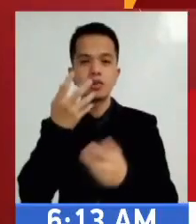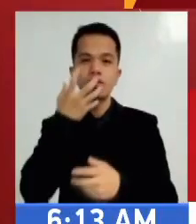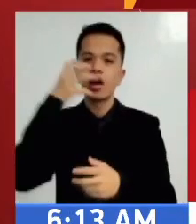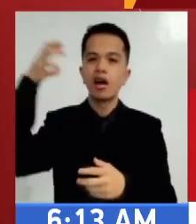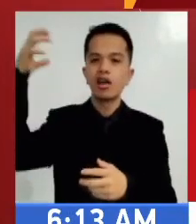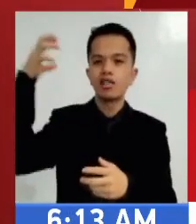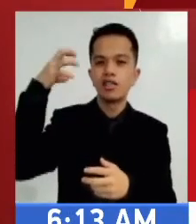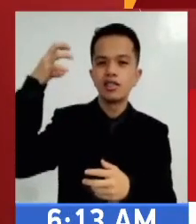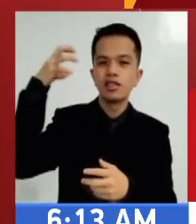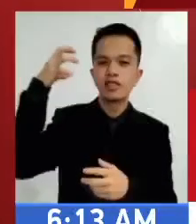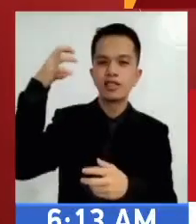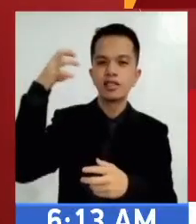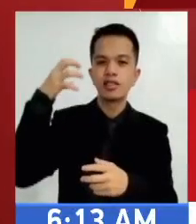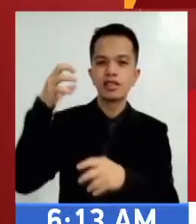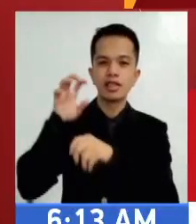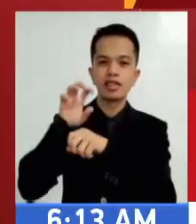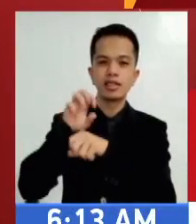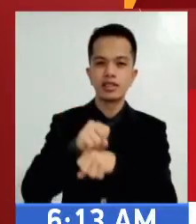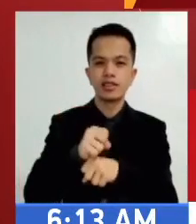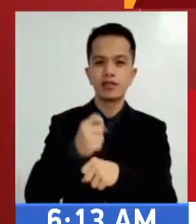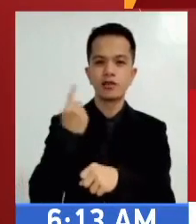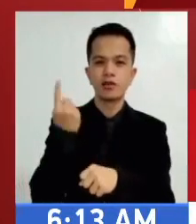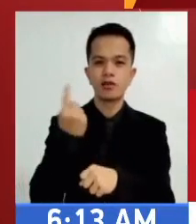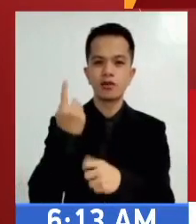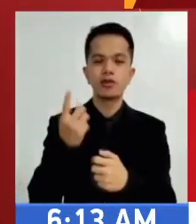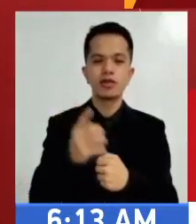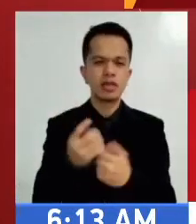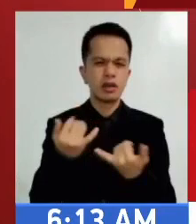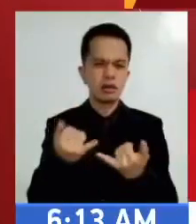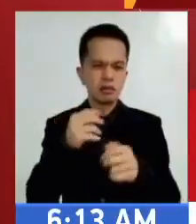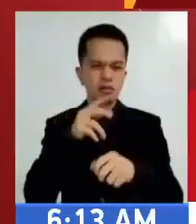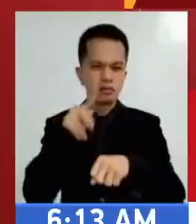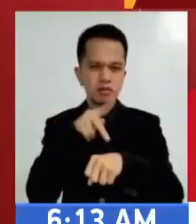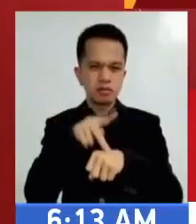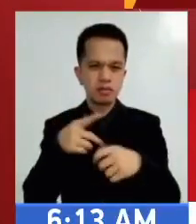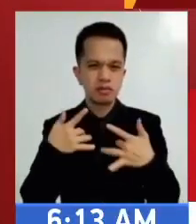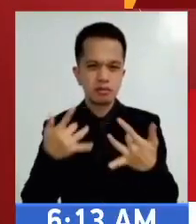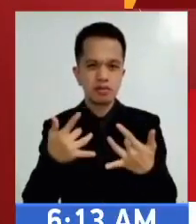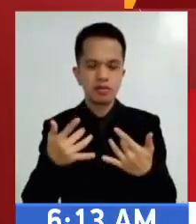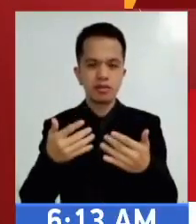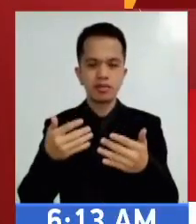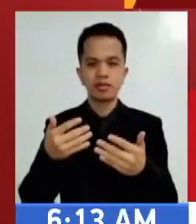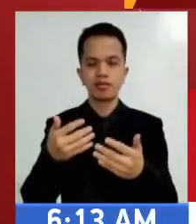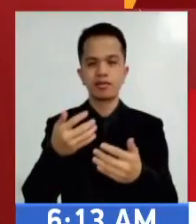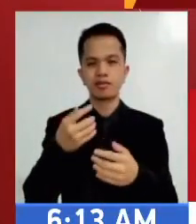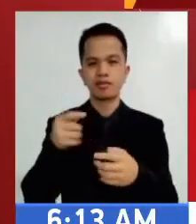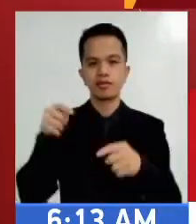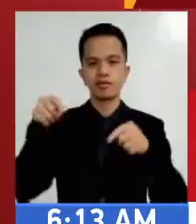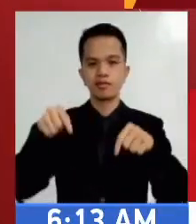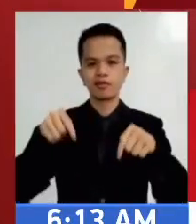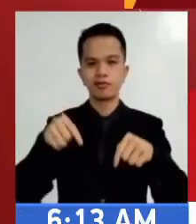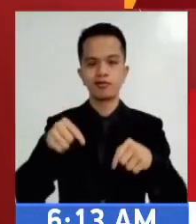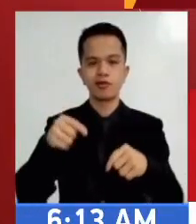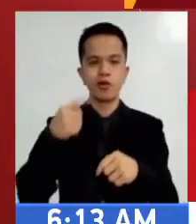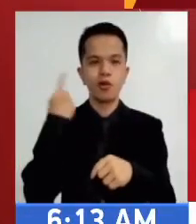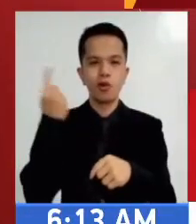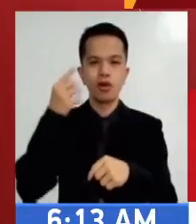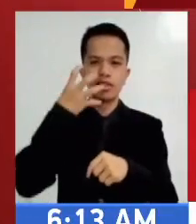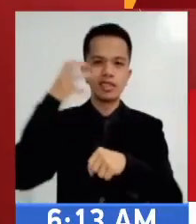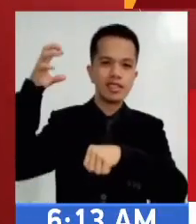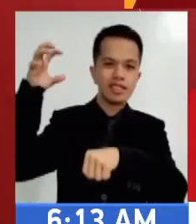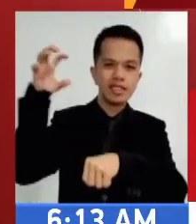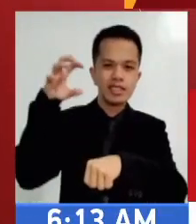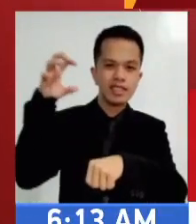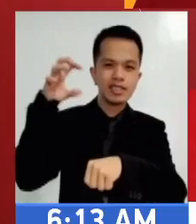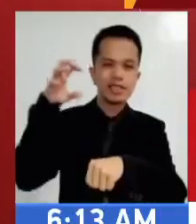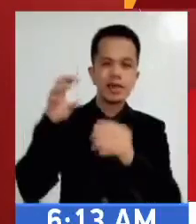niya. Eh paano kaya sa Pilipinas na malapit sa gitna ng mundo kaya mas direkta ang tama ng araw? Sabi